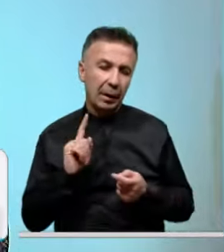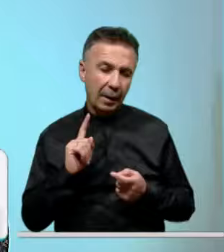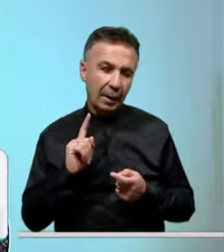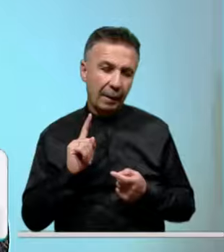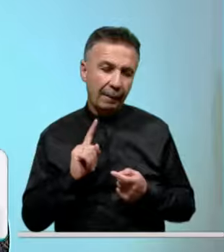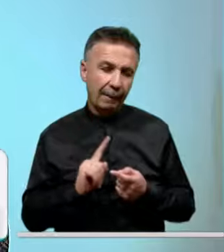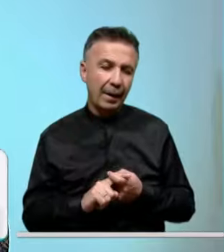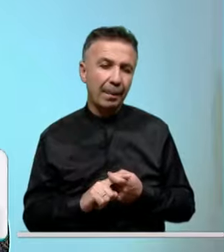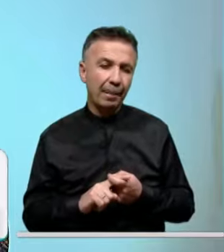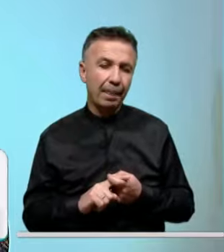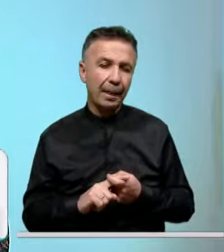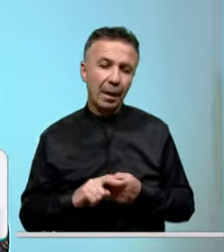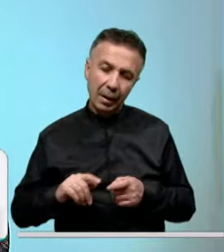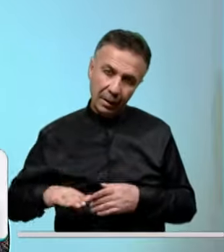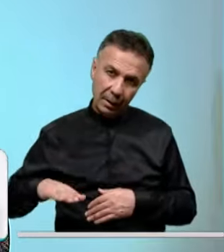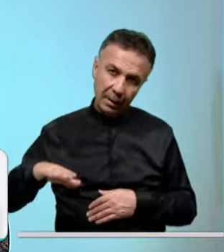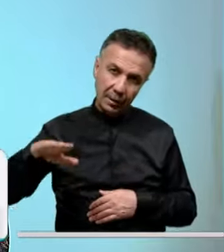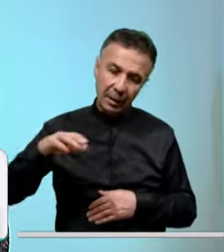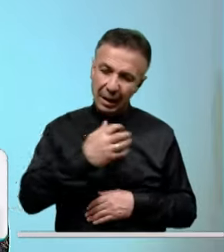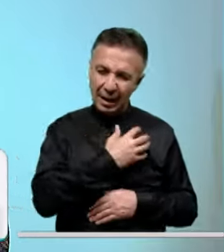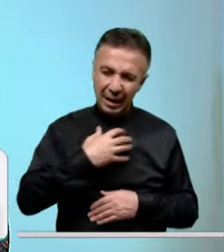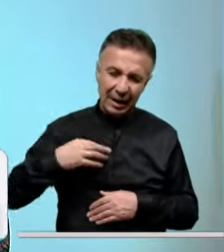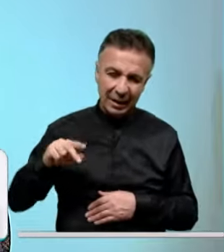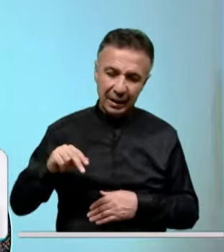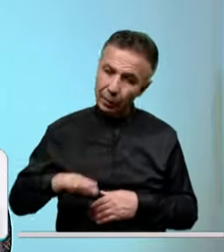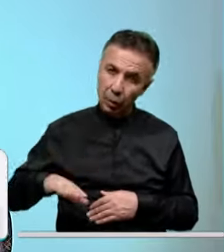gün almış. Yetişkin olan annesi kadar